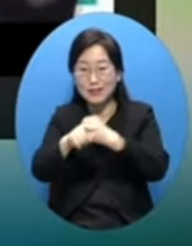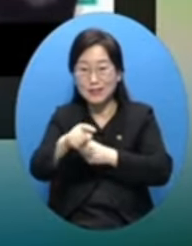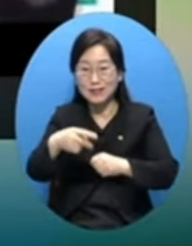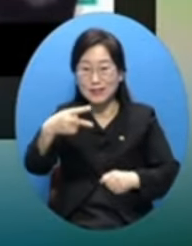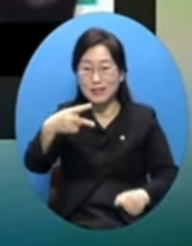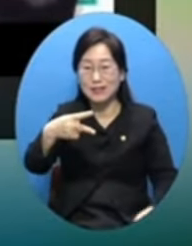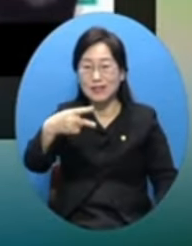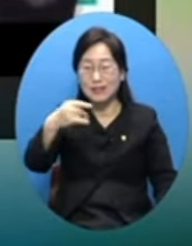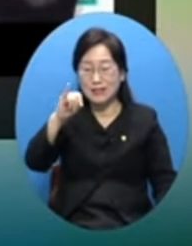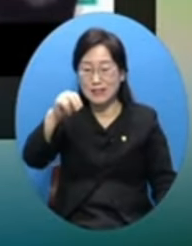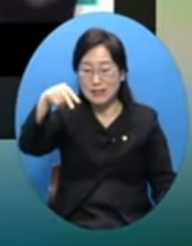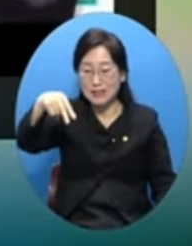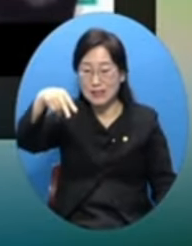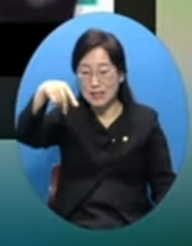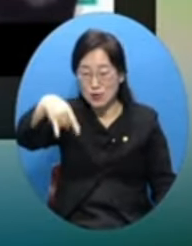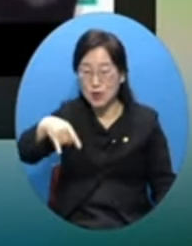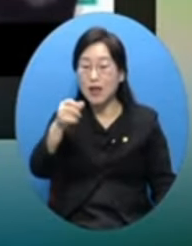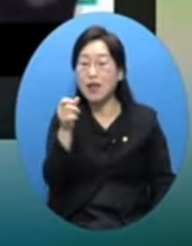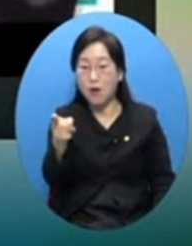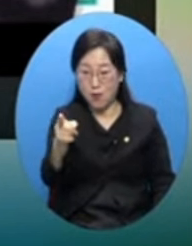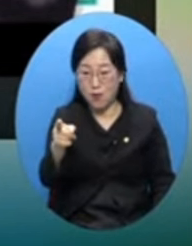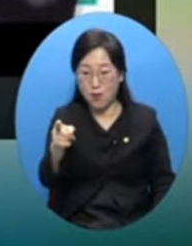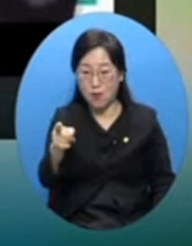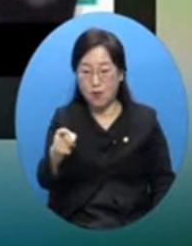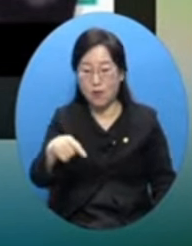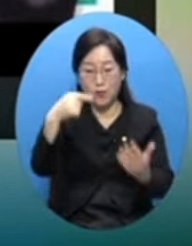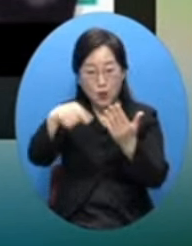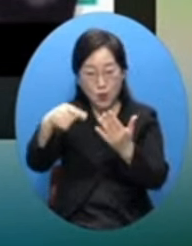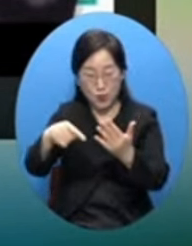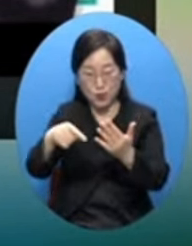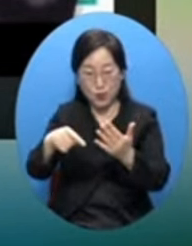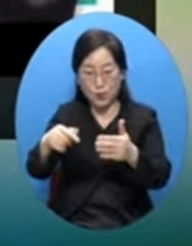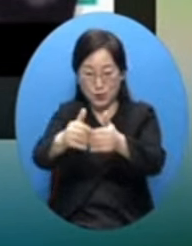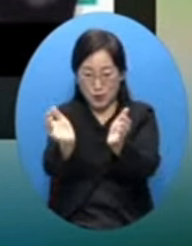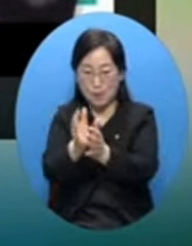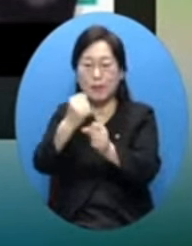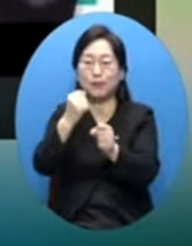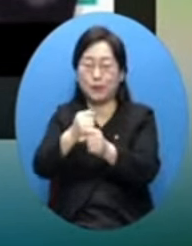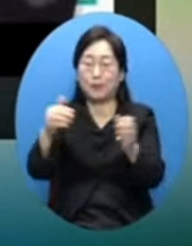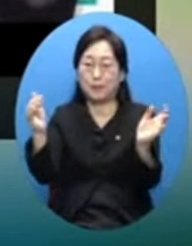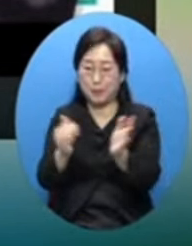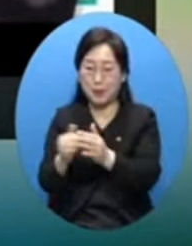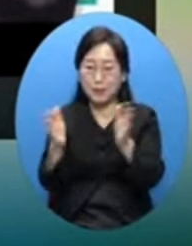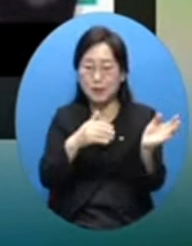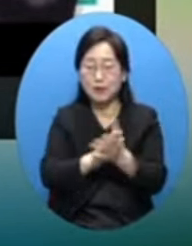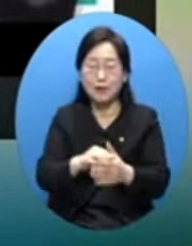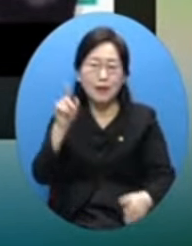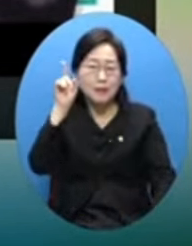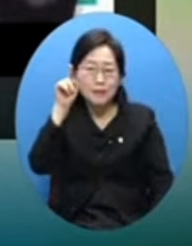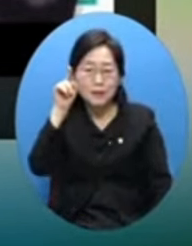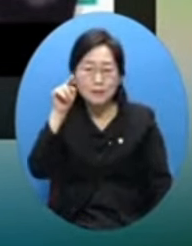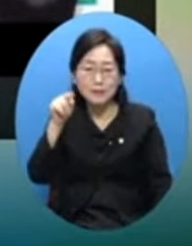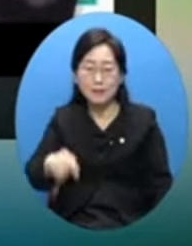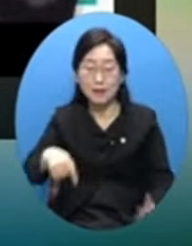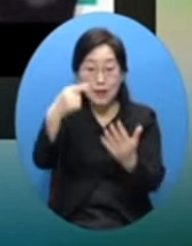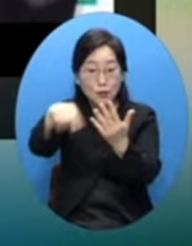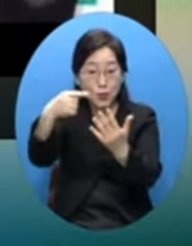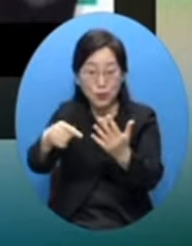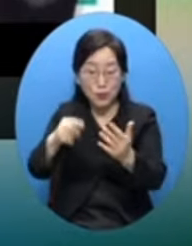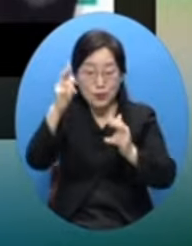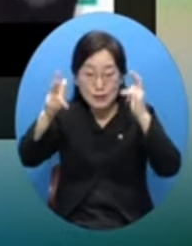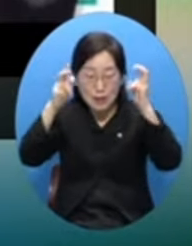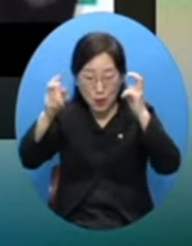드시라고 드시라고 하는 교육 기업을 만들어 놓고 그리고 나서 날마다이이 교육 사업이